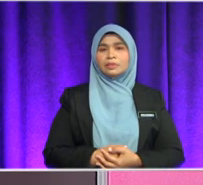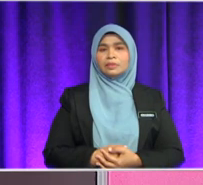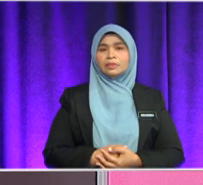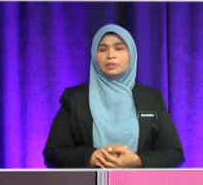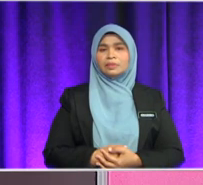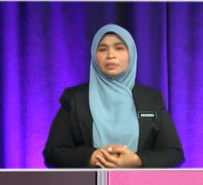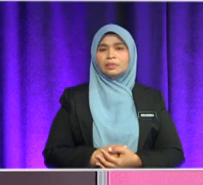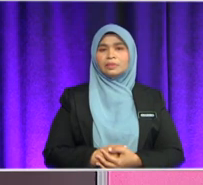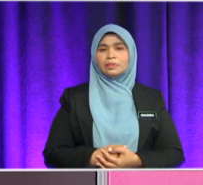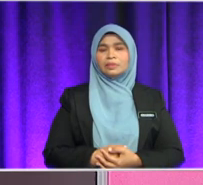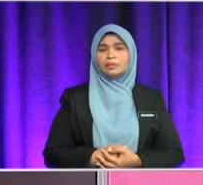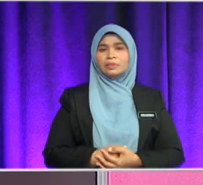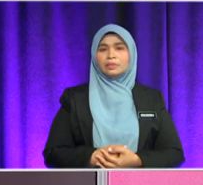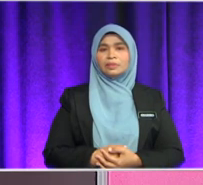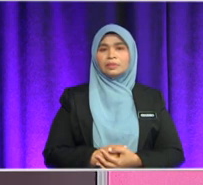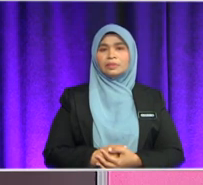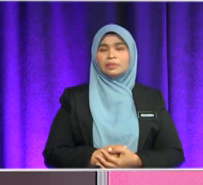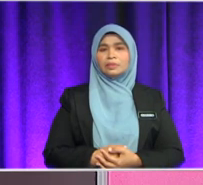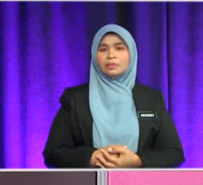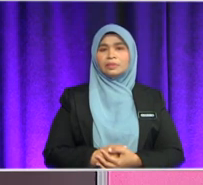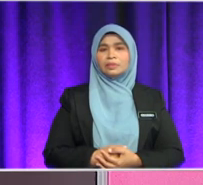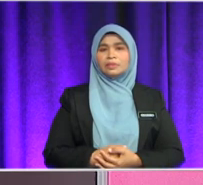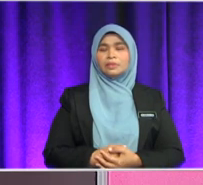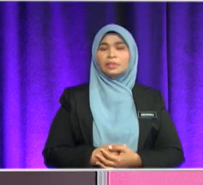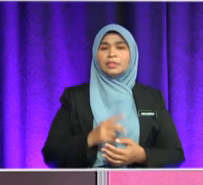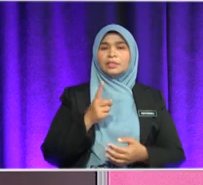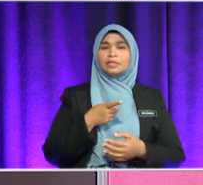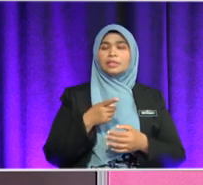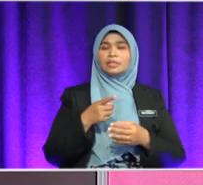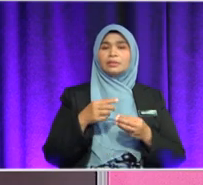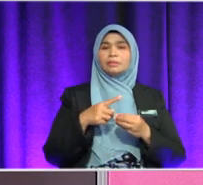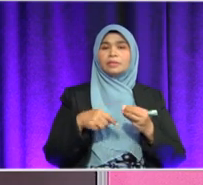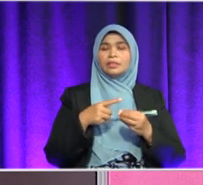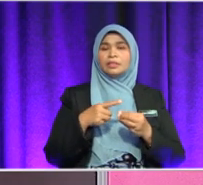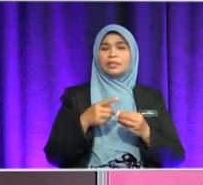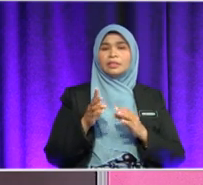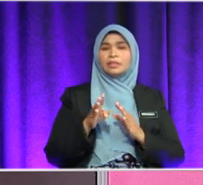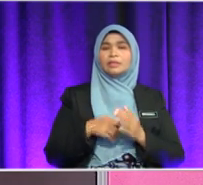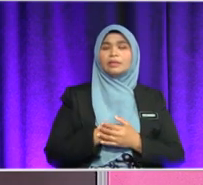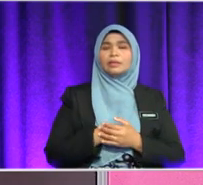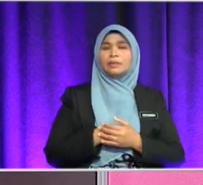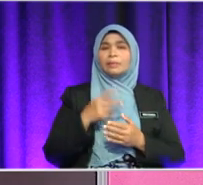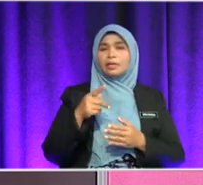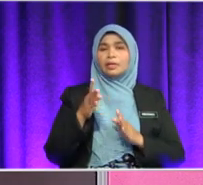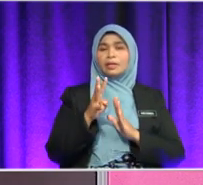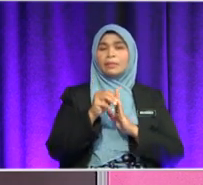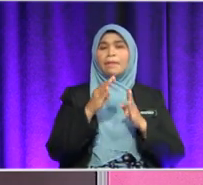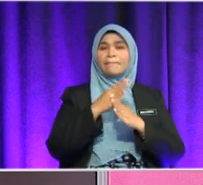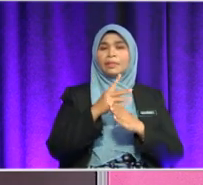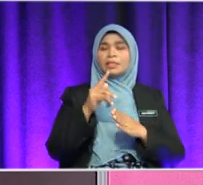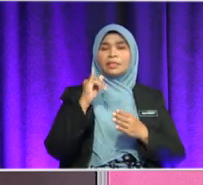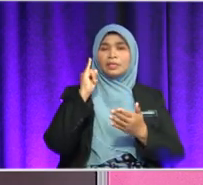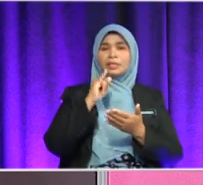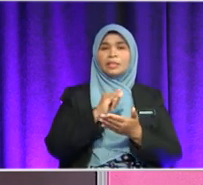pada hari ini Insya Allah pada hari ini kita berkaitan belajar berkaitan dengan membatalkan emas setiap yang kita belajar nih